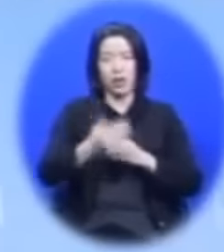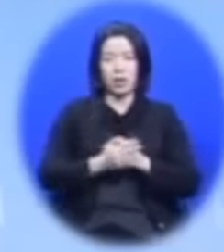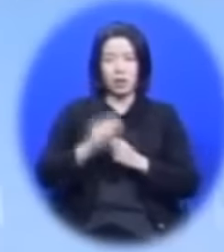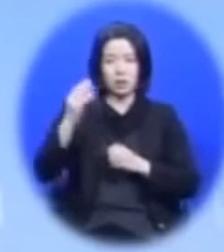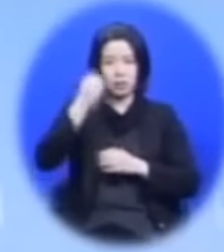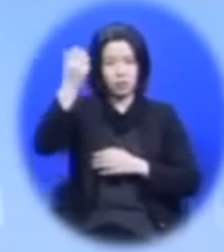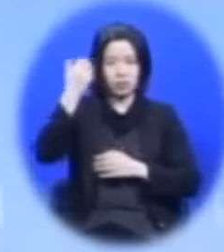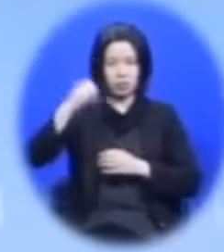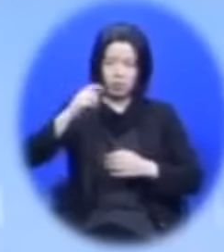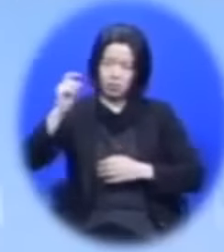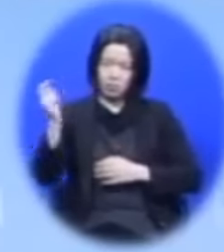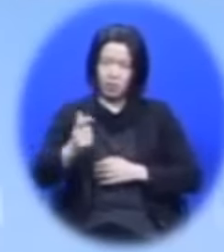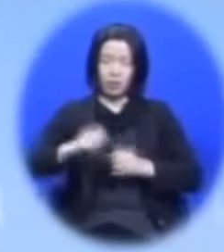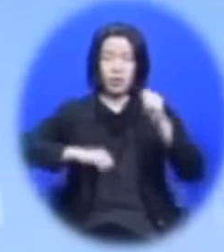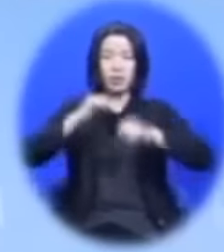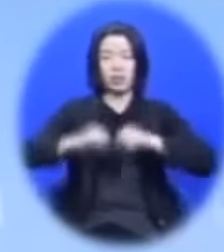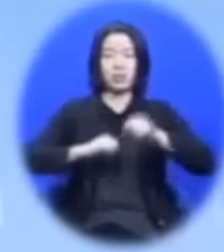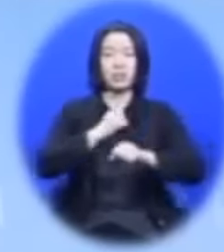역사들.